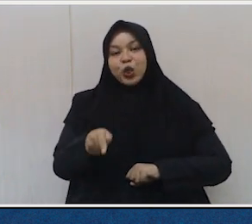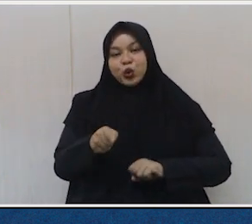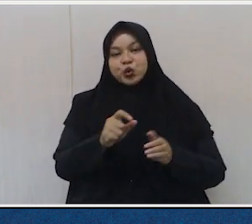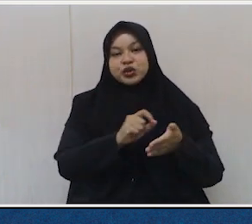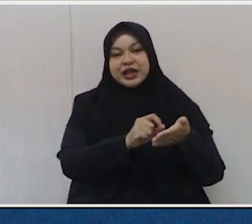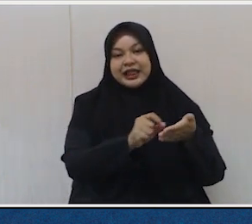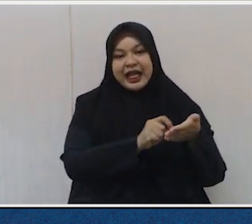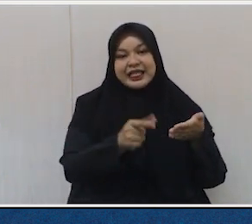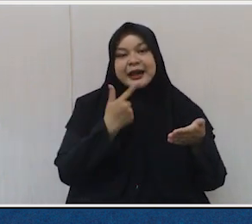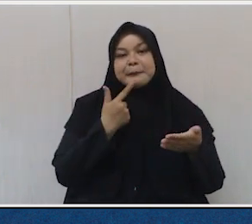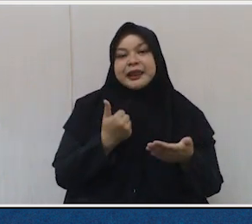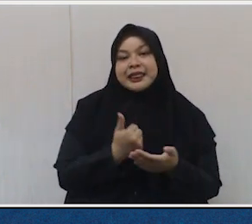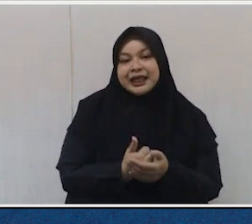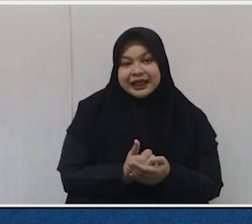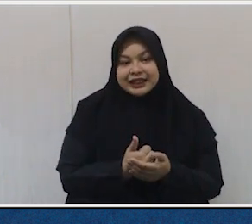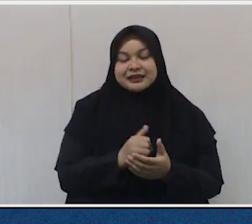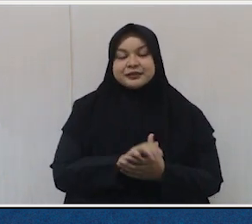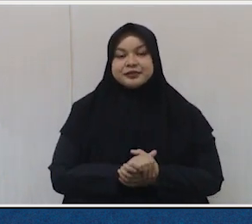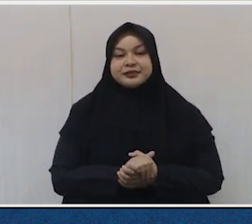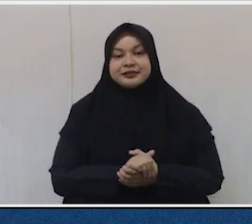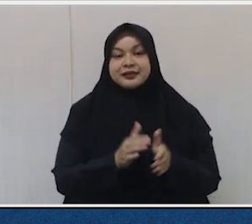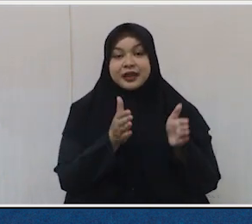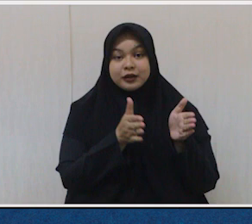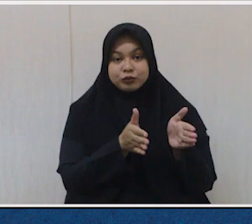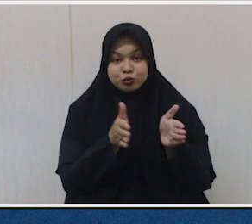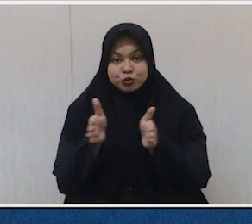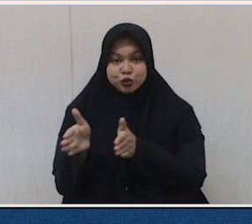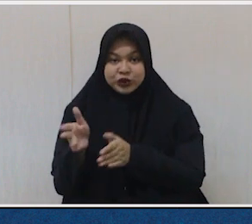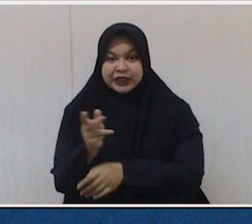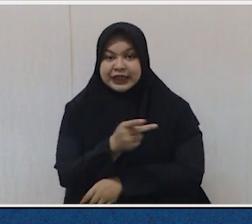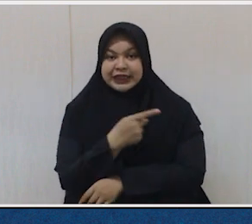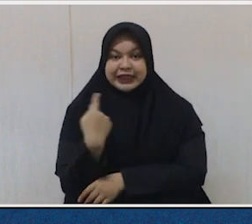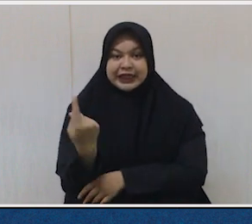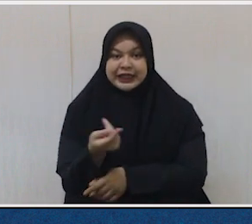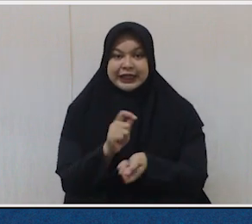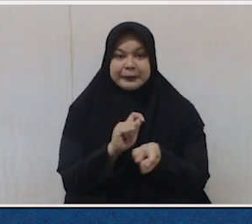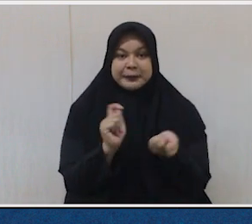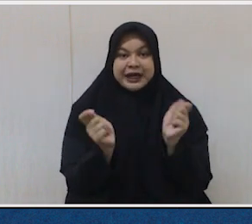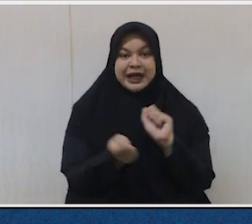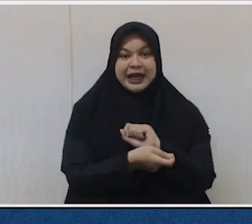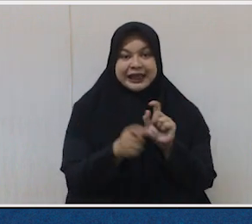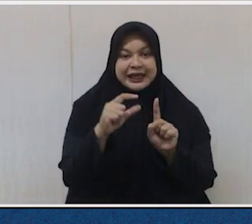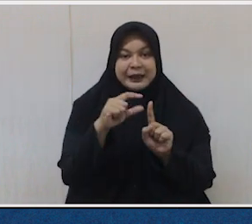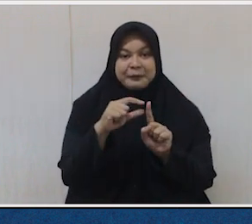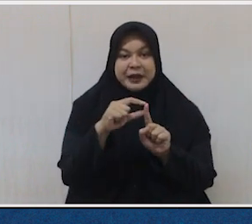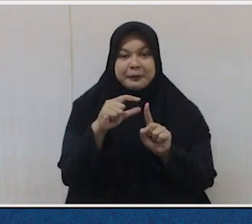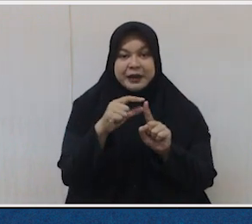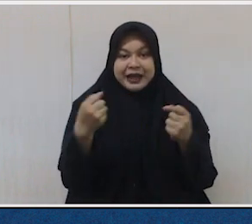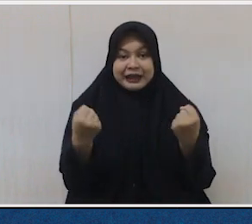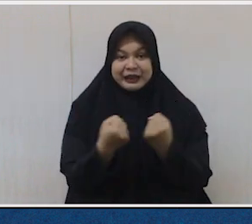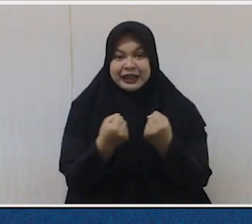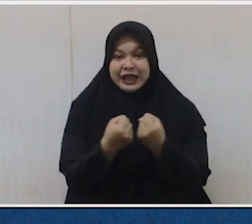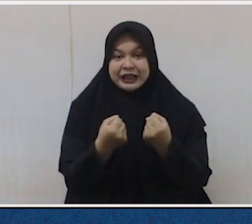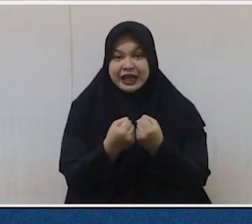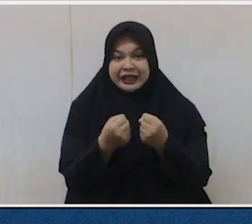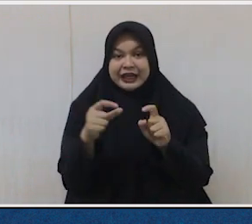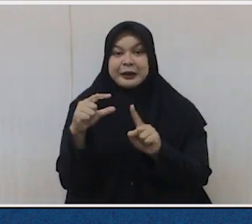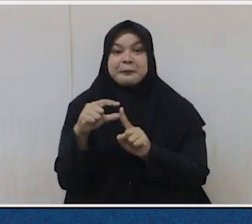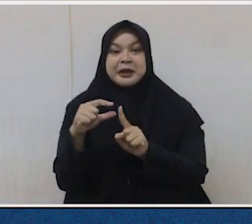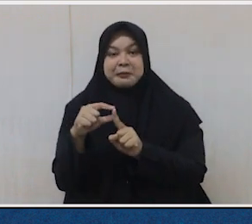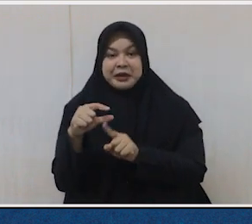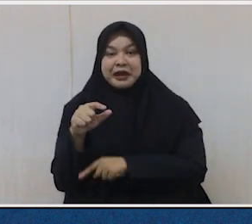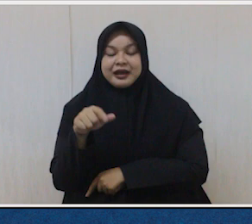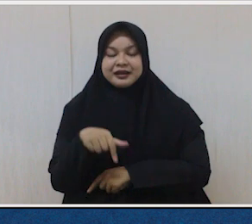pentingnya ya Ee kemudian kita beralih ke PP nih jadi tantangannya kemudian ke PP nih